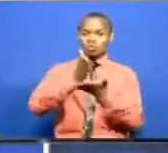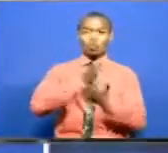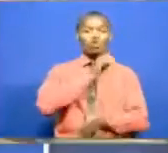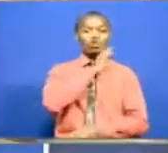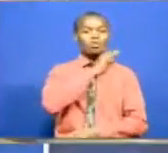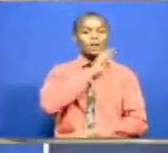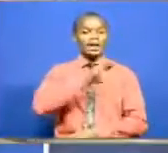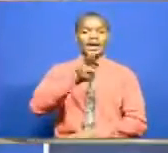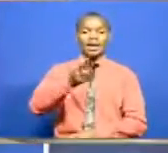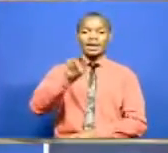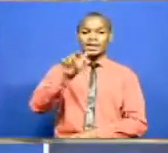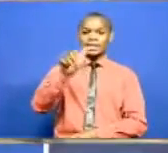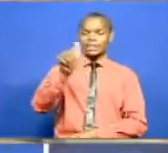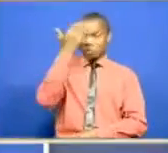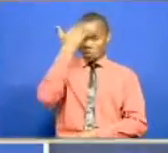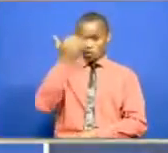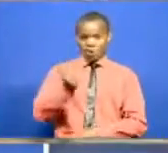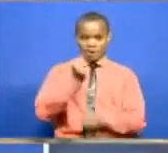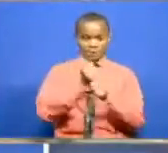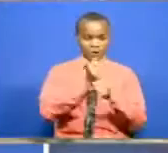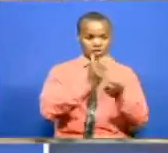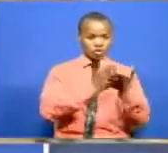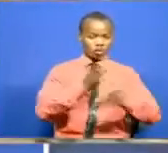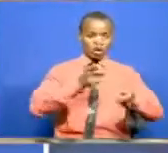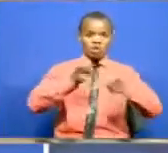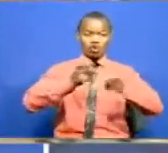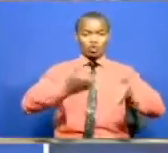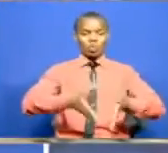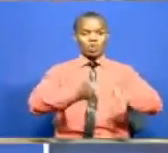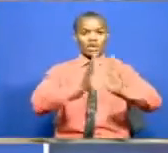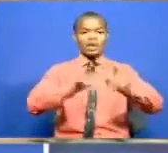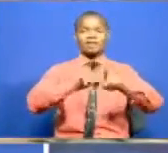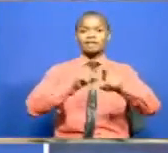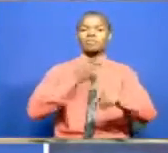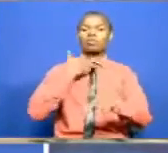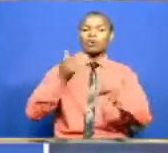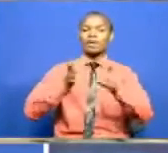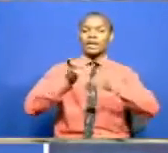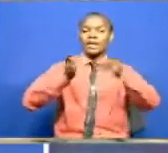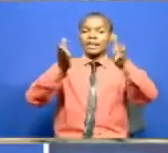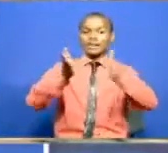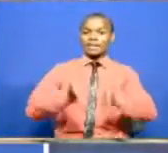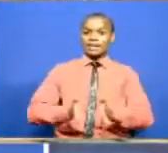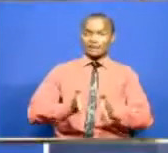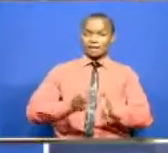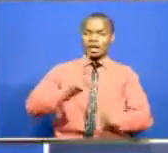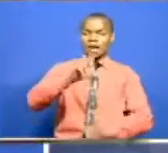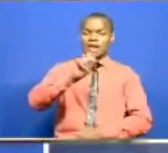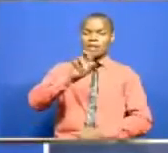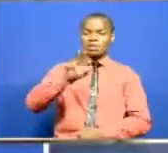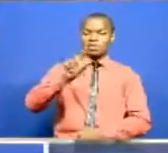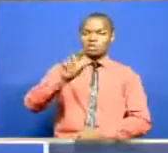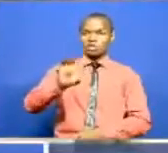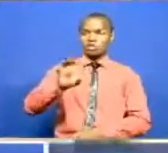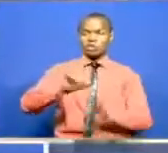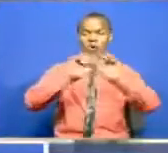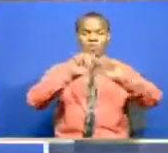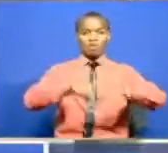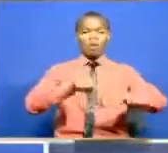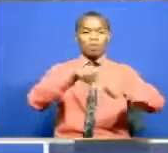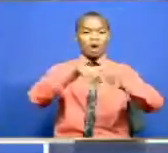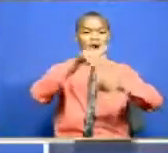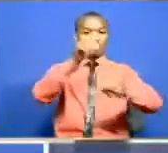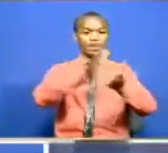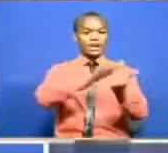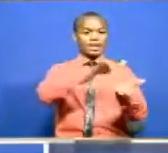kuhakikisha nidhamu kwenye barabara za Kenya, huku kikimtaka mkurugenzi mkuu wa NTSA George Njao ajiuzulu. And if this is